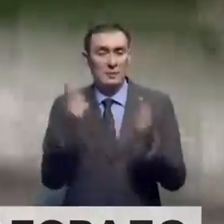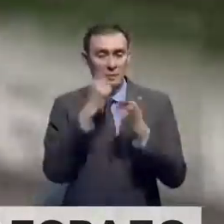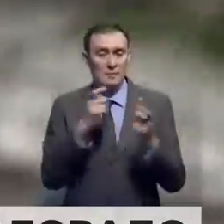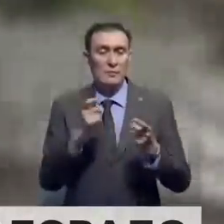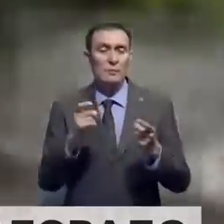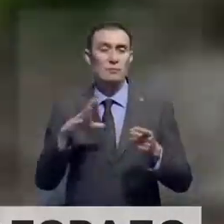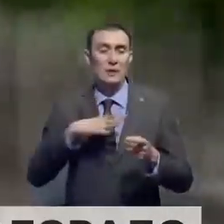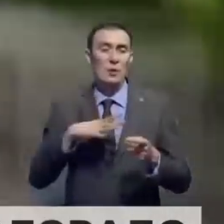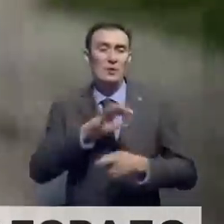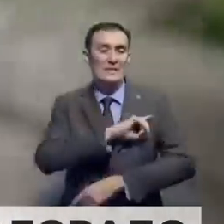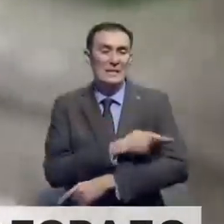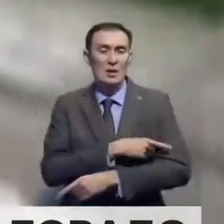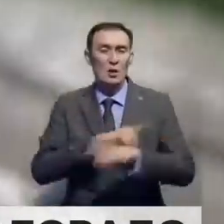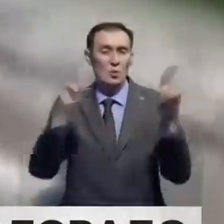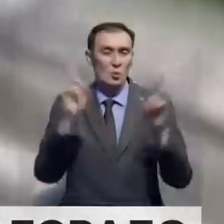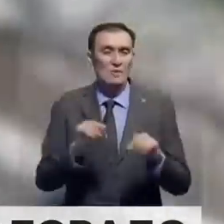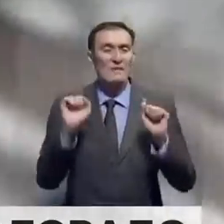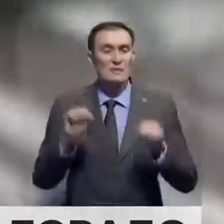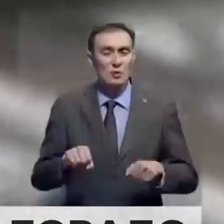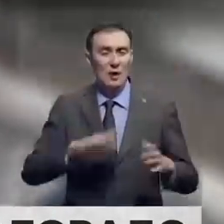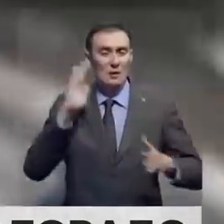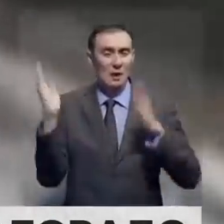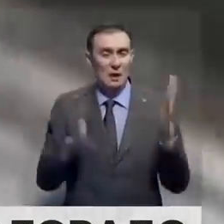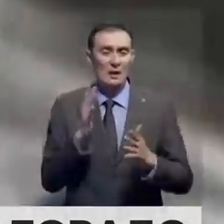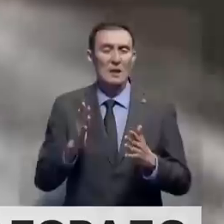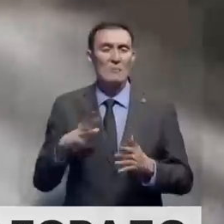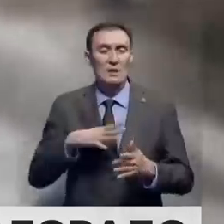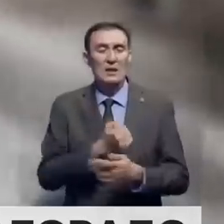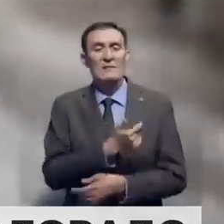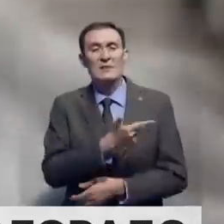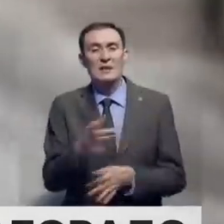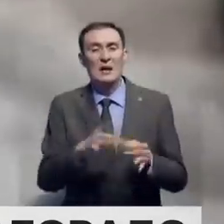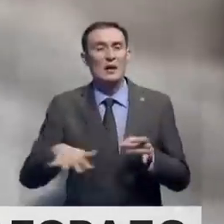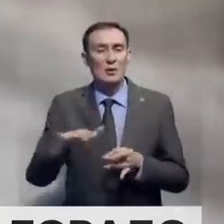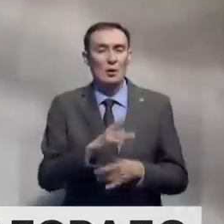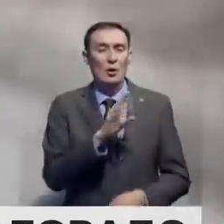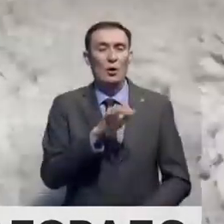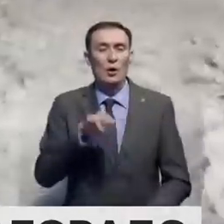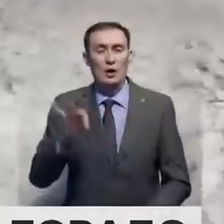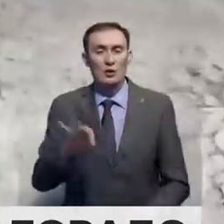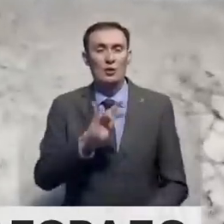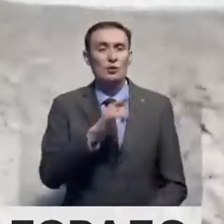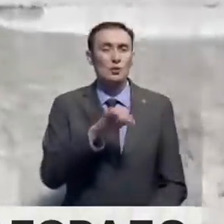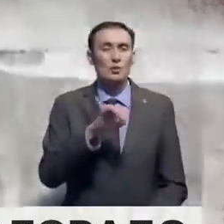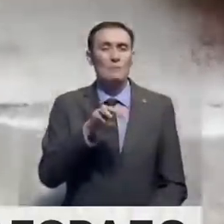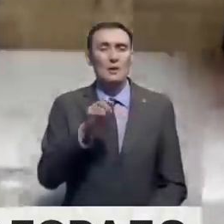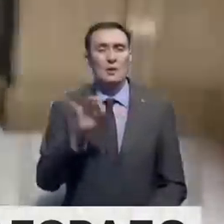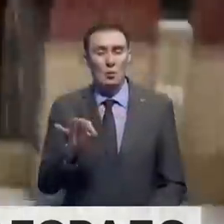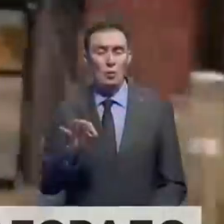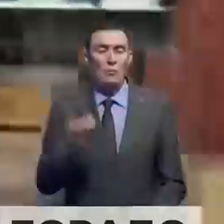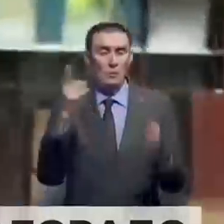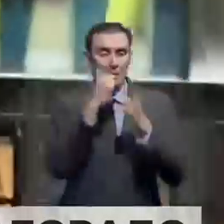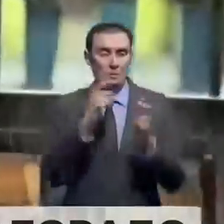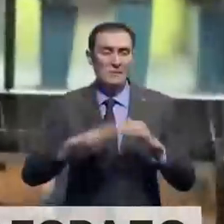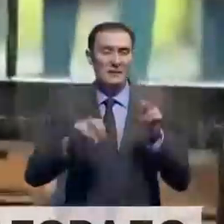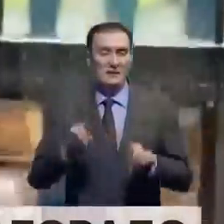штормовое предупреждение о сильных угрозах и возможных Торнадо действовала в некоторых районах Колорадо и нью-мексико по прогнозам